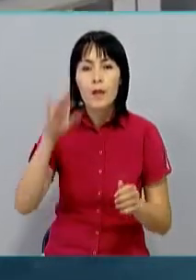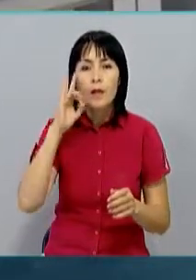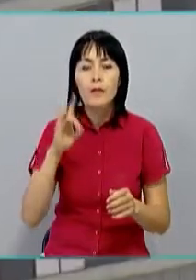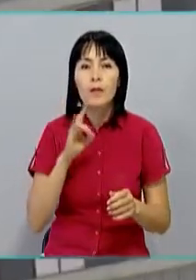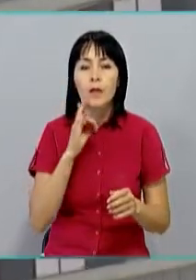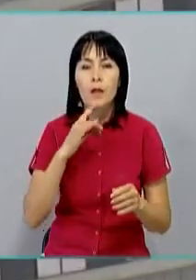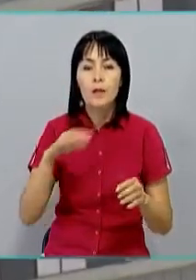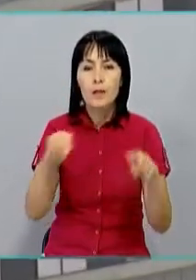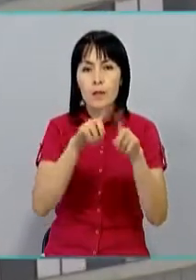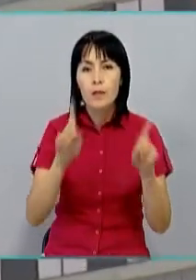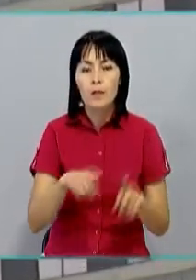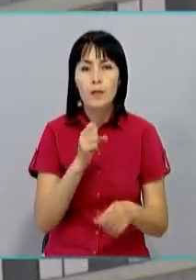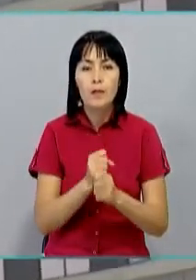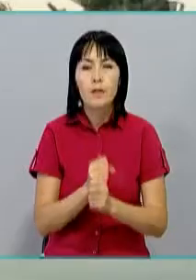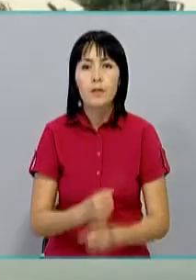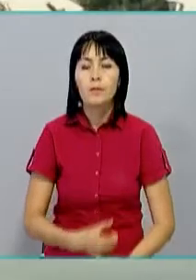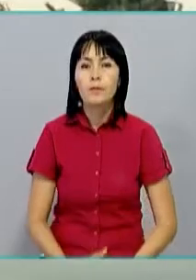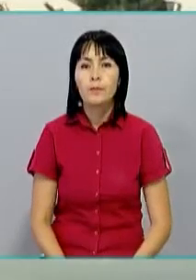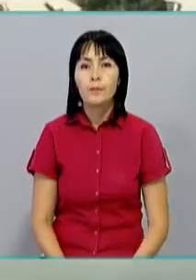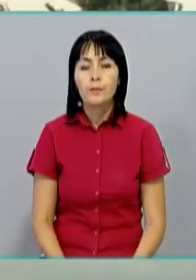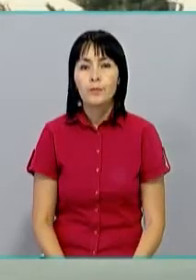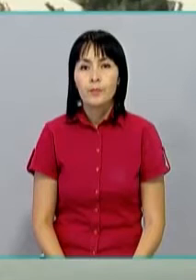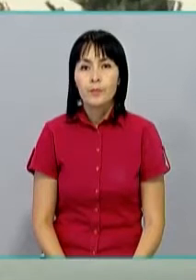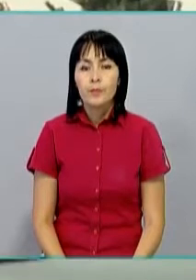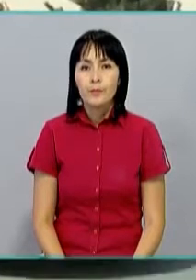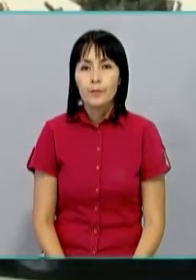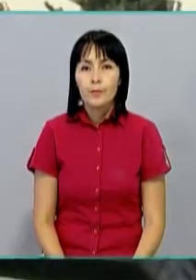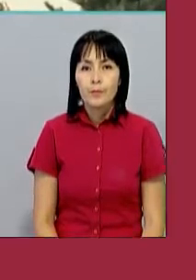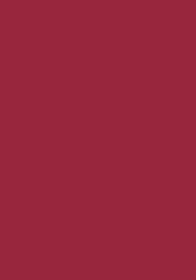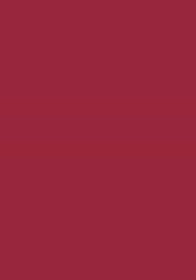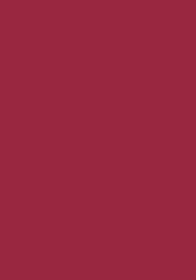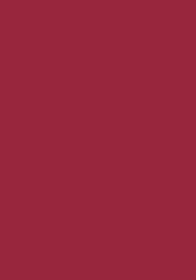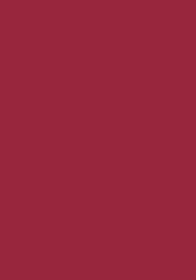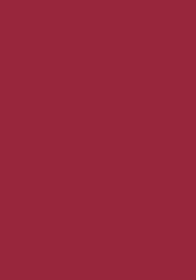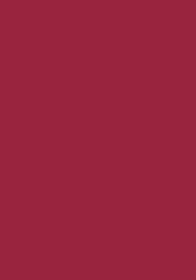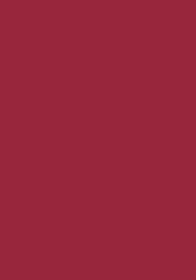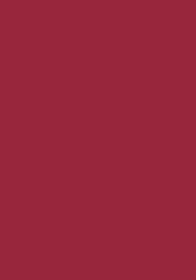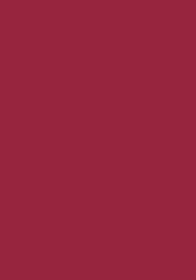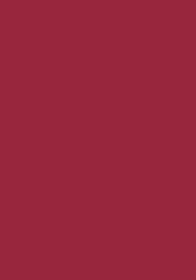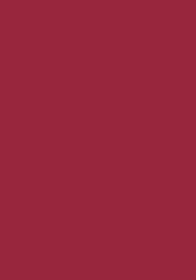картасы жасалады. Мақсұт жарылқасын, Батыр Оразбеков, Нұржігіт Барпиев, оңтүстік ақпарат.